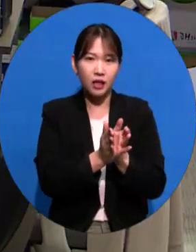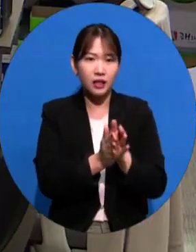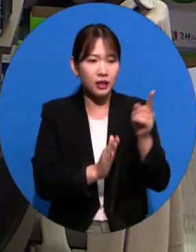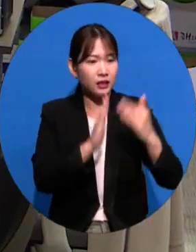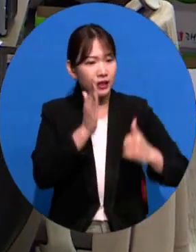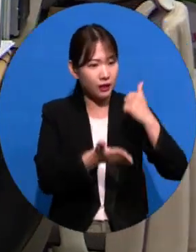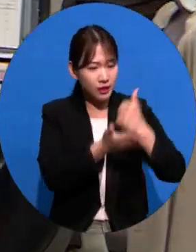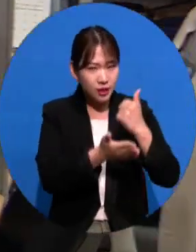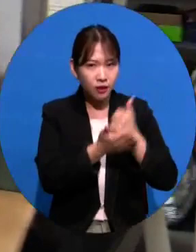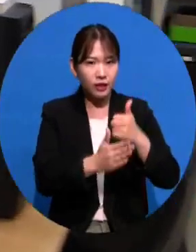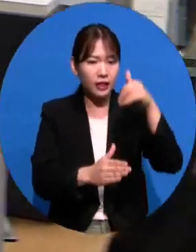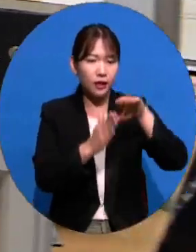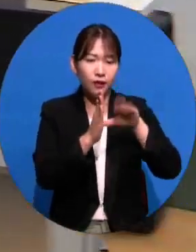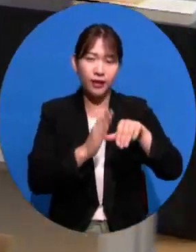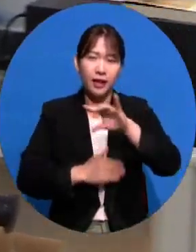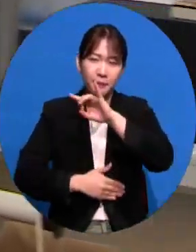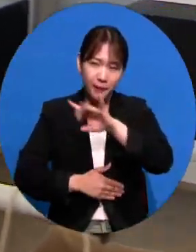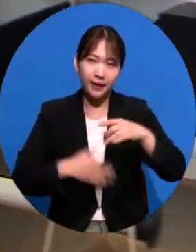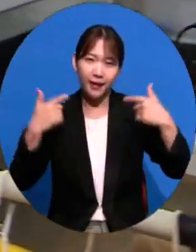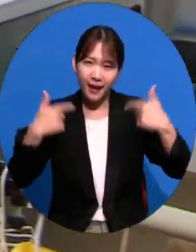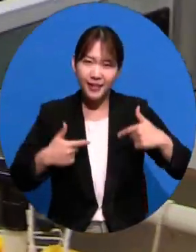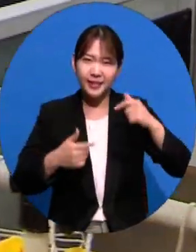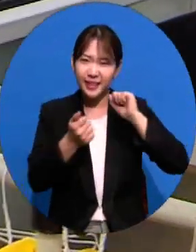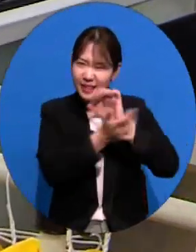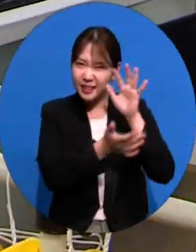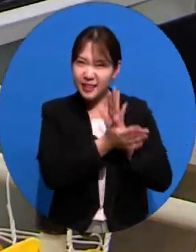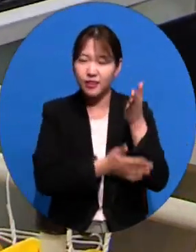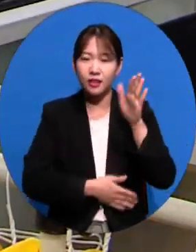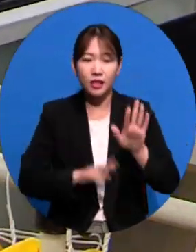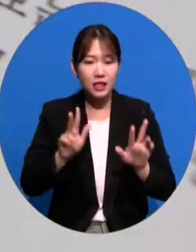공천은 선거 때마다 시끄러웠지만